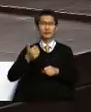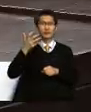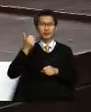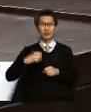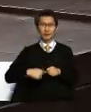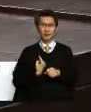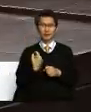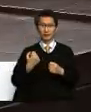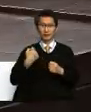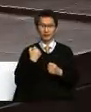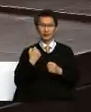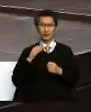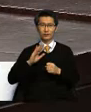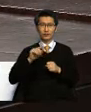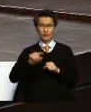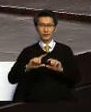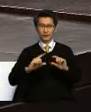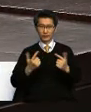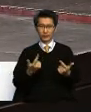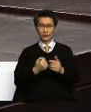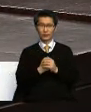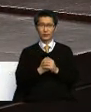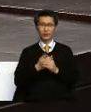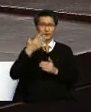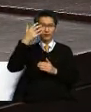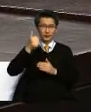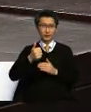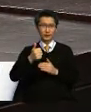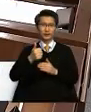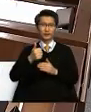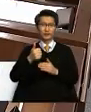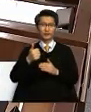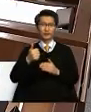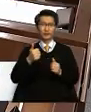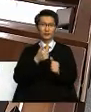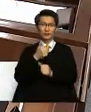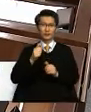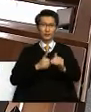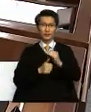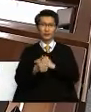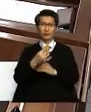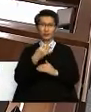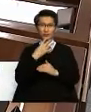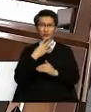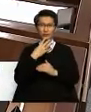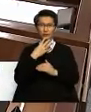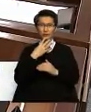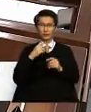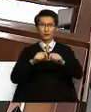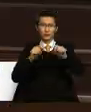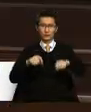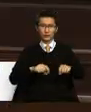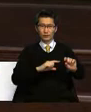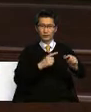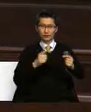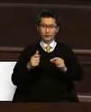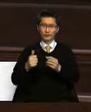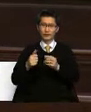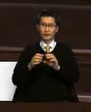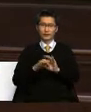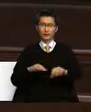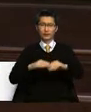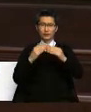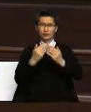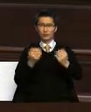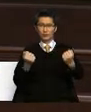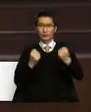의장이 혼자 힘으로 되는 것은 아니고, 의회를 대표할 뿐, 동료 의원 여러분들의